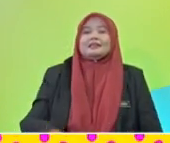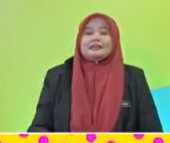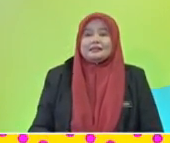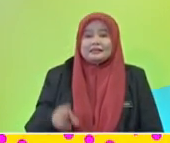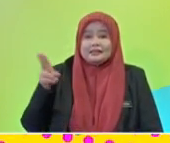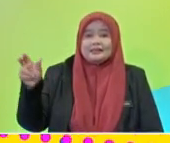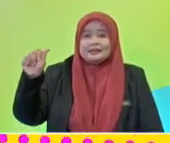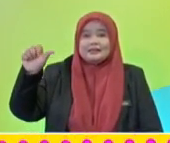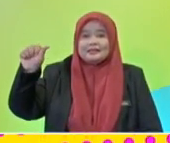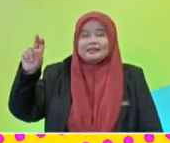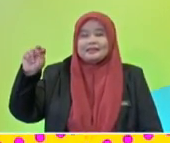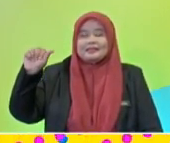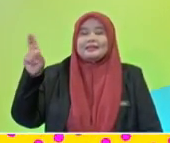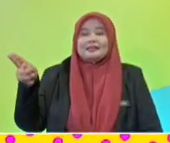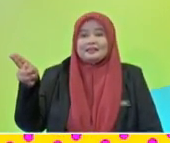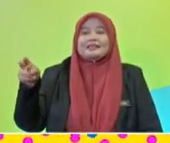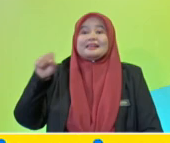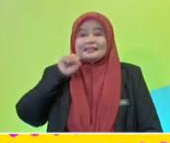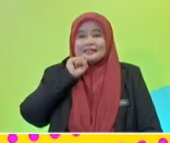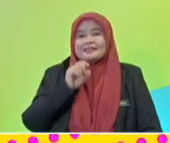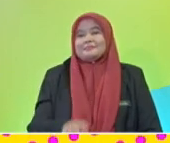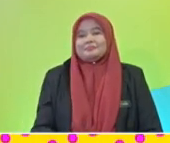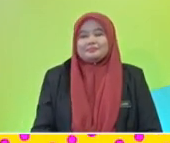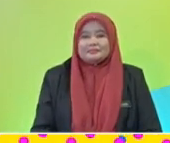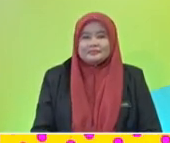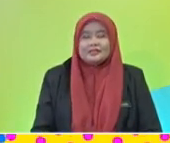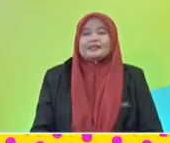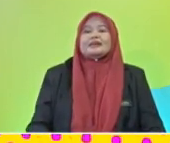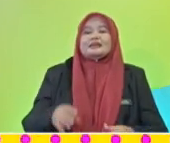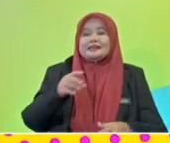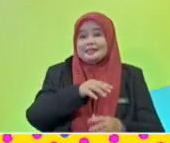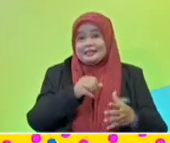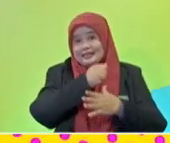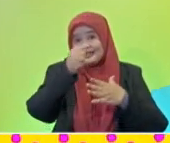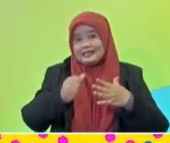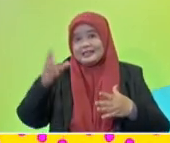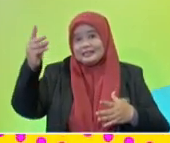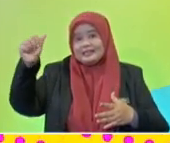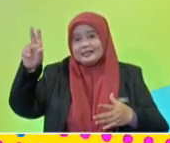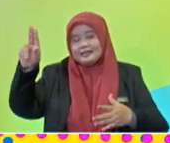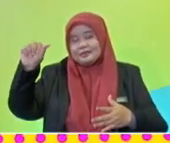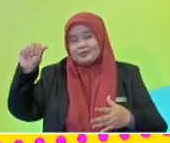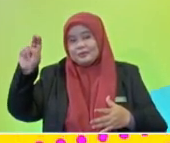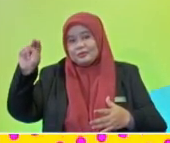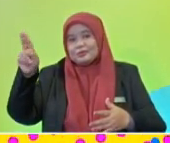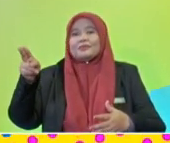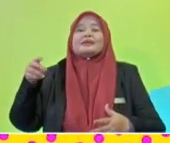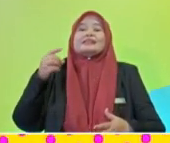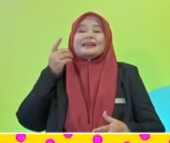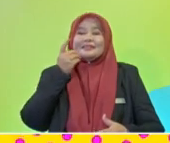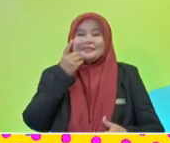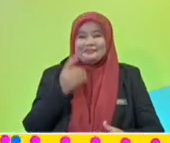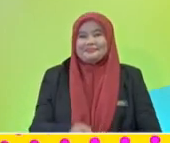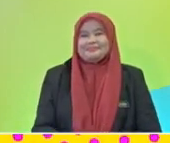Hai Hasana dan yang terakhir adalah dano dari sjkc ltek cawangan Hai dano